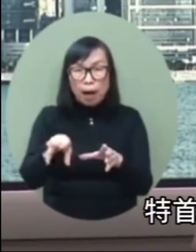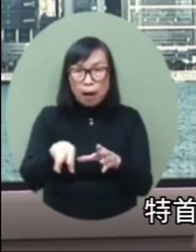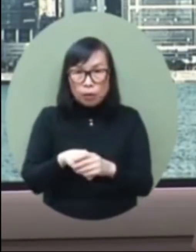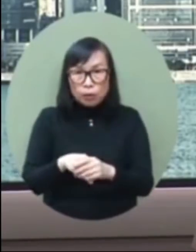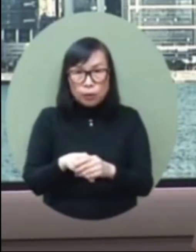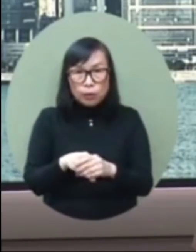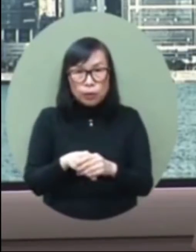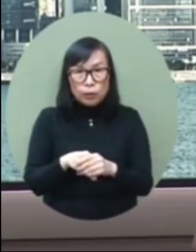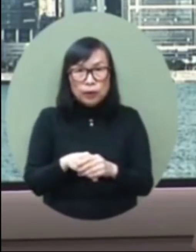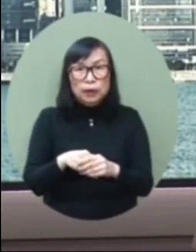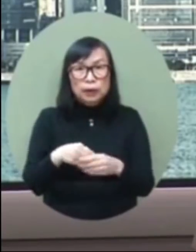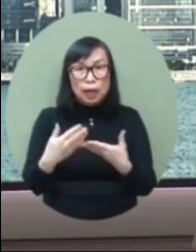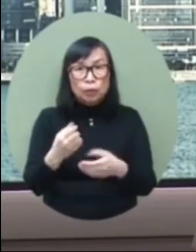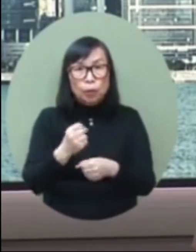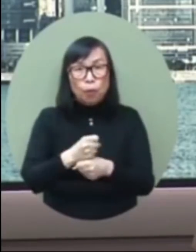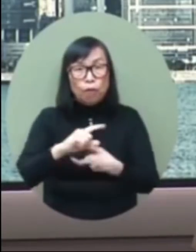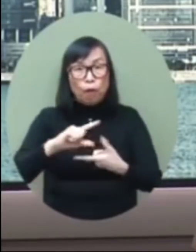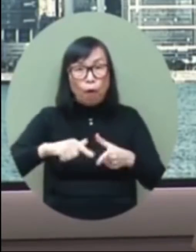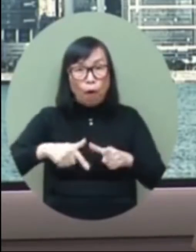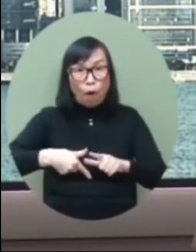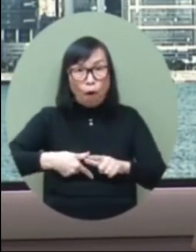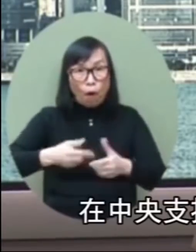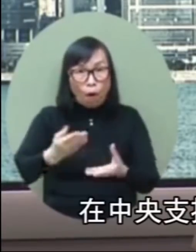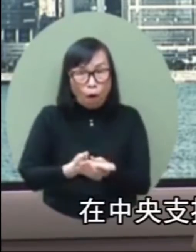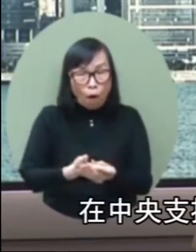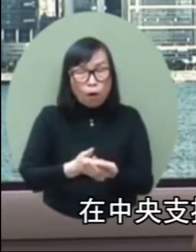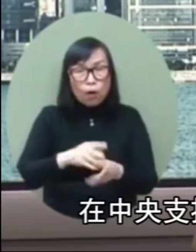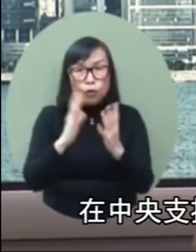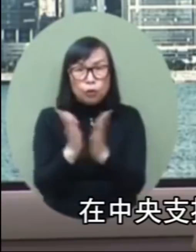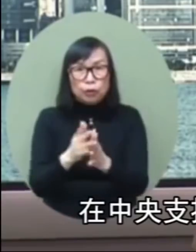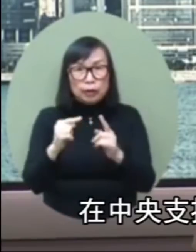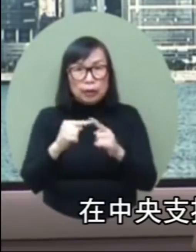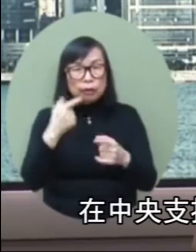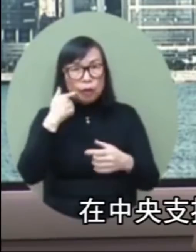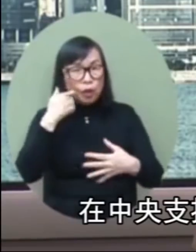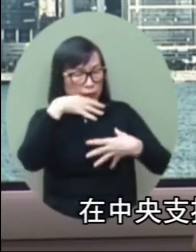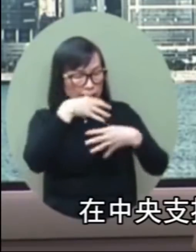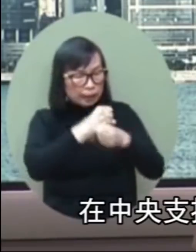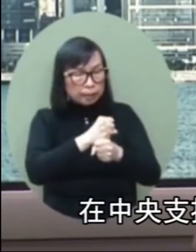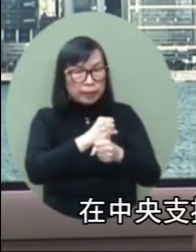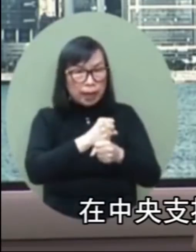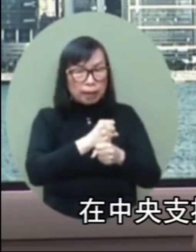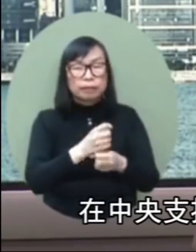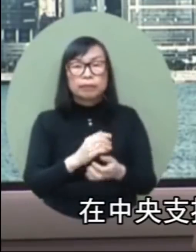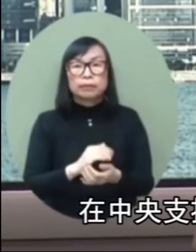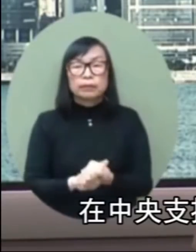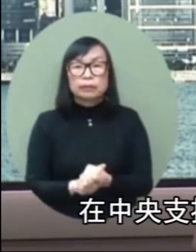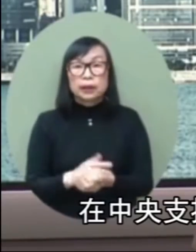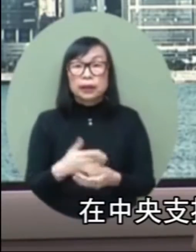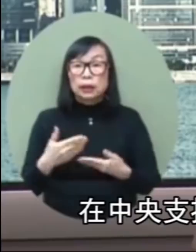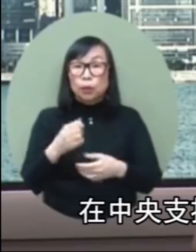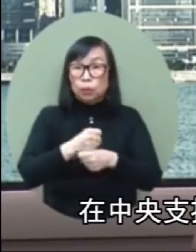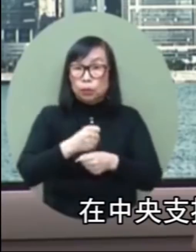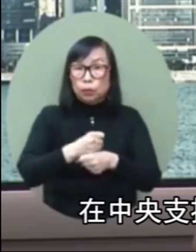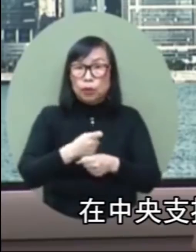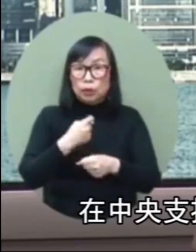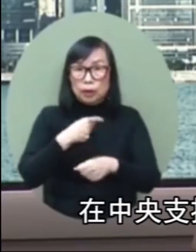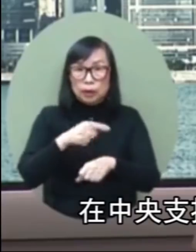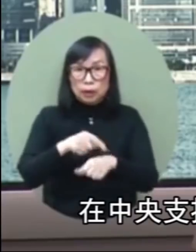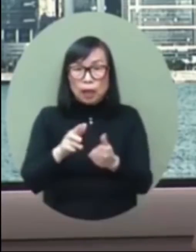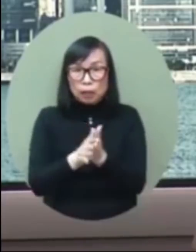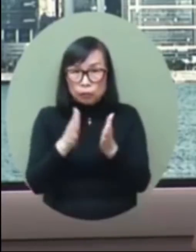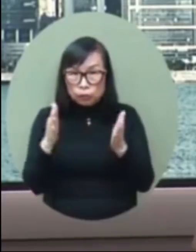说，专家预料疫情还未见顶。他说在中央的支持下，港府会加大力度采取各方面的措